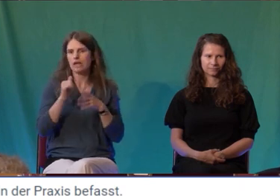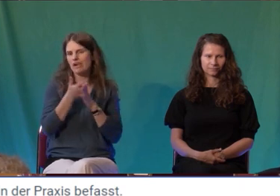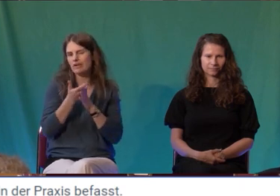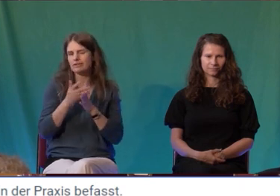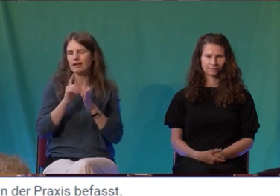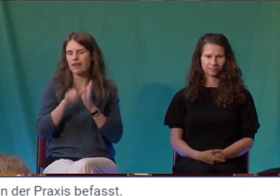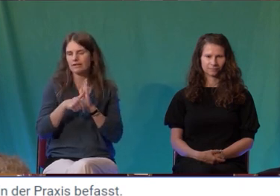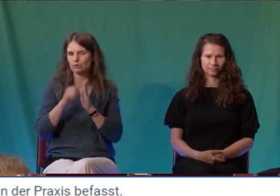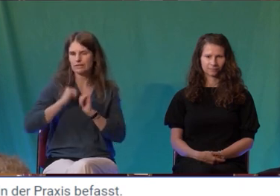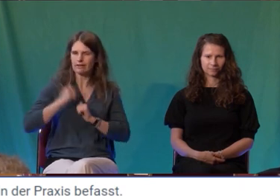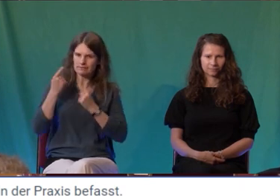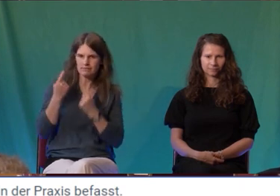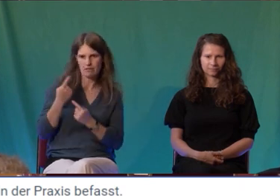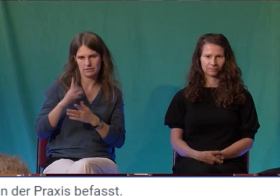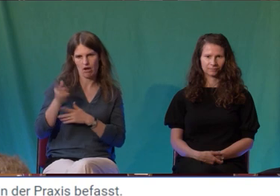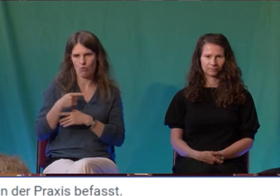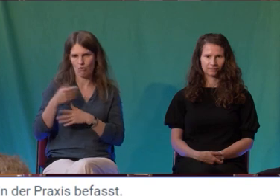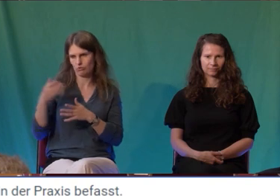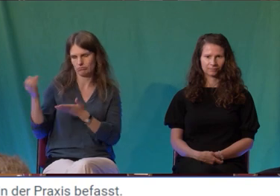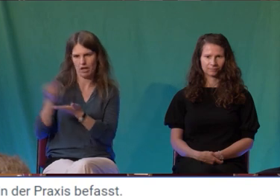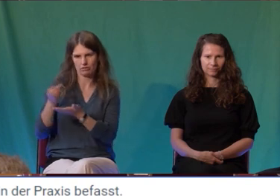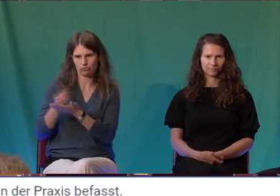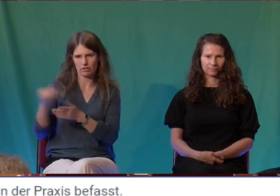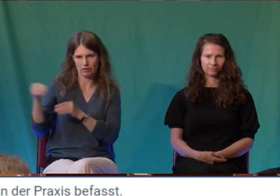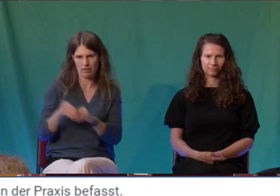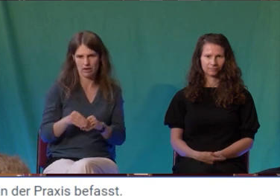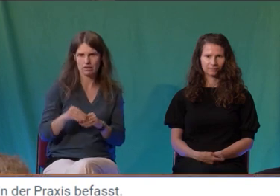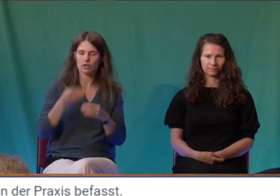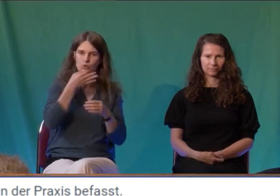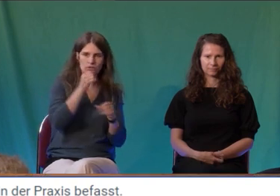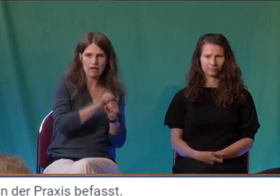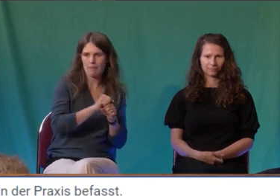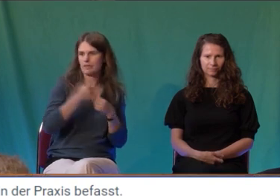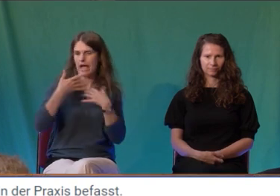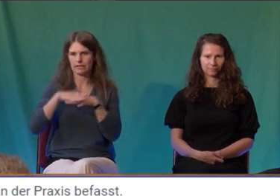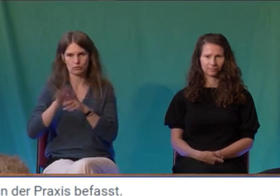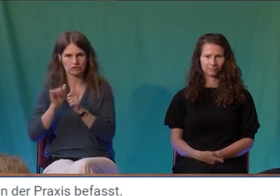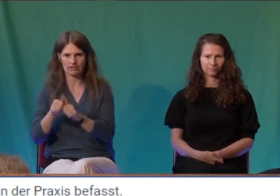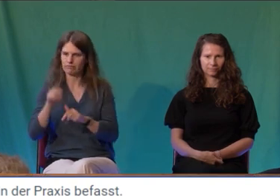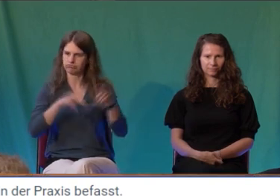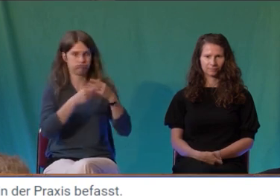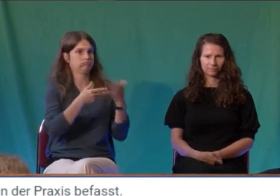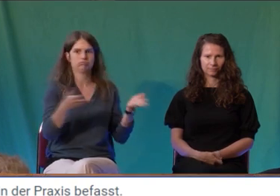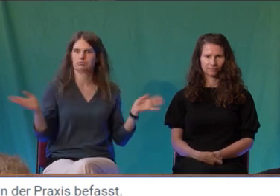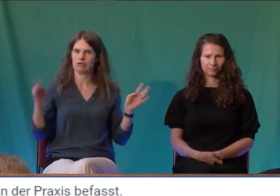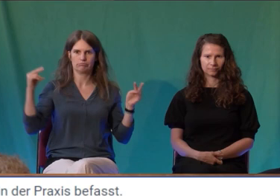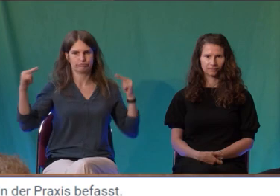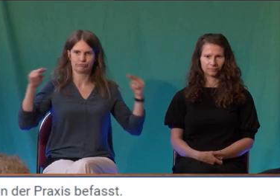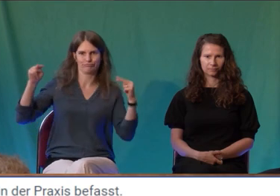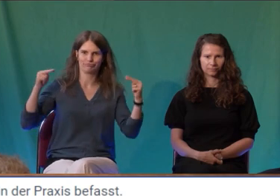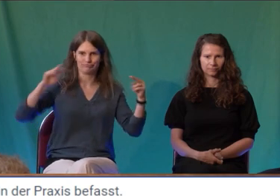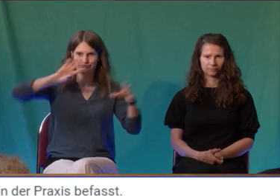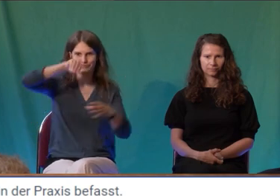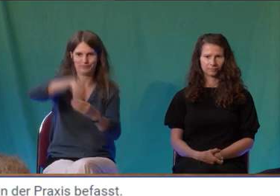Leistungsträgern also vom Jugendamt und von eingliederungshilfeträger da so dass wir wirklich diese ganz verschiedenen Blicke auf das Thema